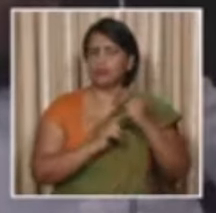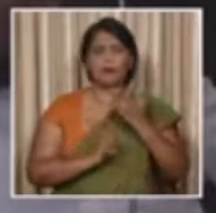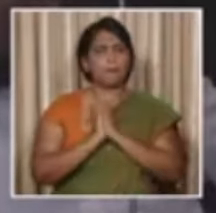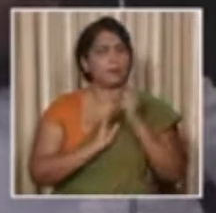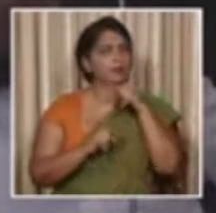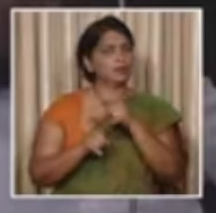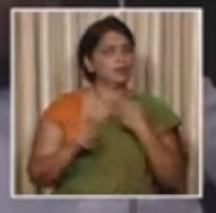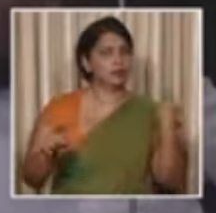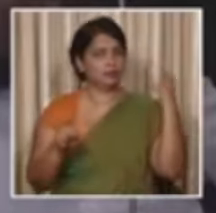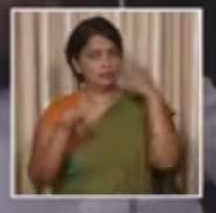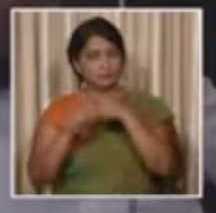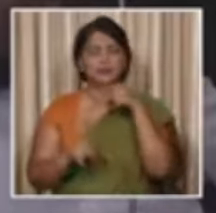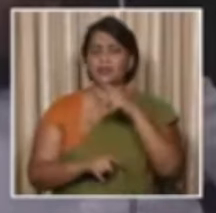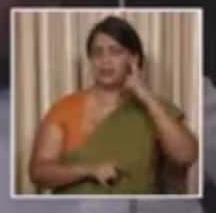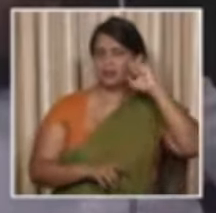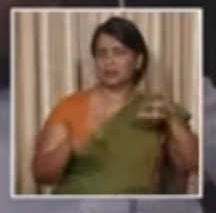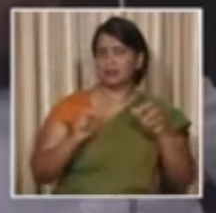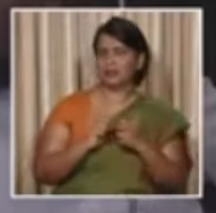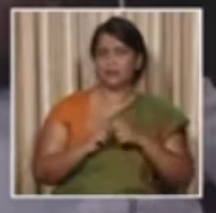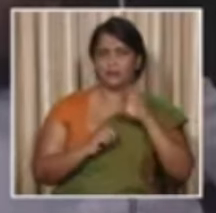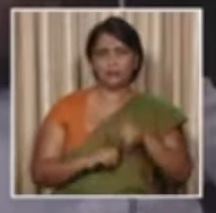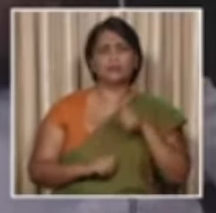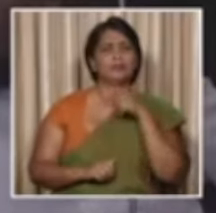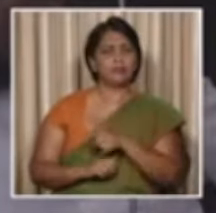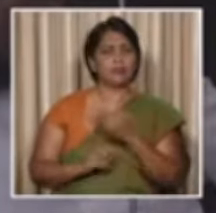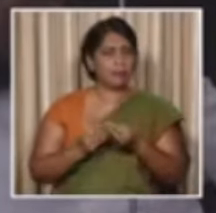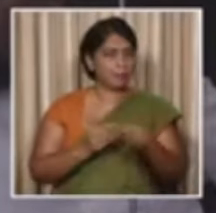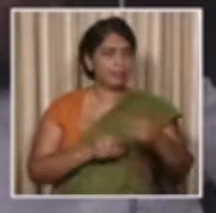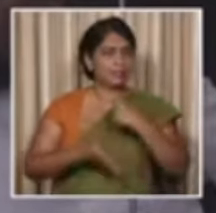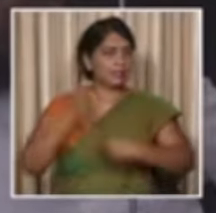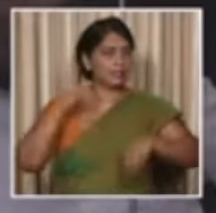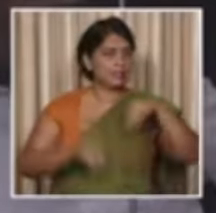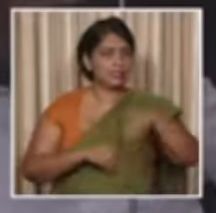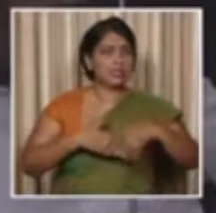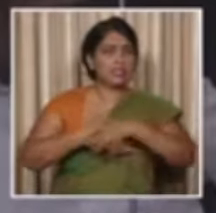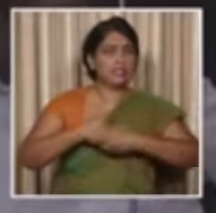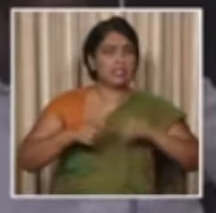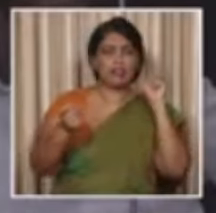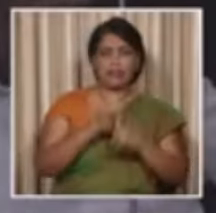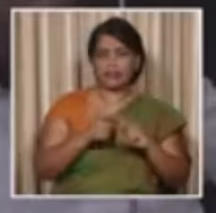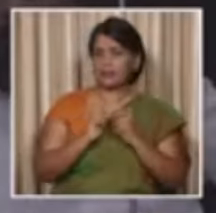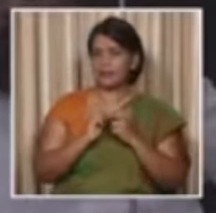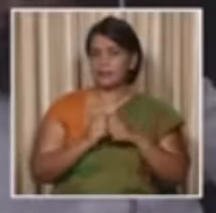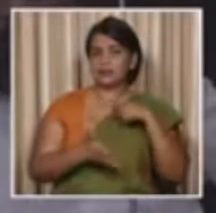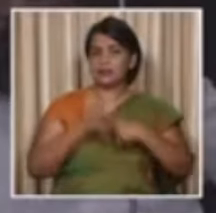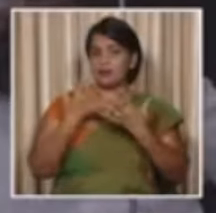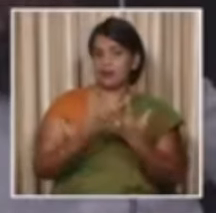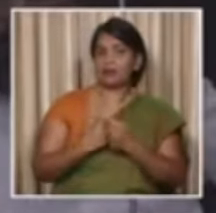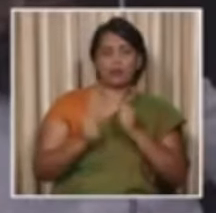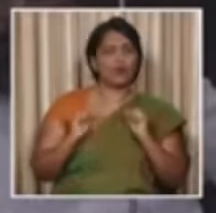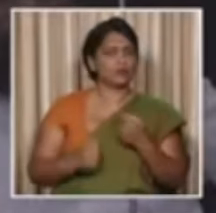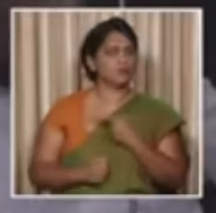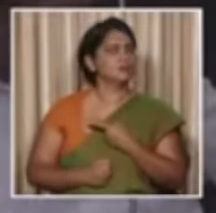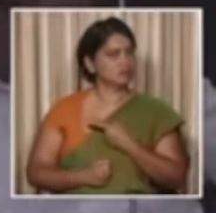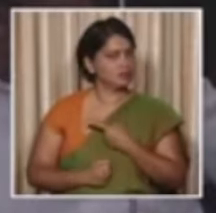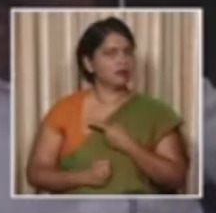පුරාවිද්‍යා ස්ථානයකට ගිහිල්ලා අනවශ්‍ය ගැටුමක් හදලා මේ ළඟ එන මැතිවරණෙන් ජාතිවාදී ආගම්වාදී විදියට ඡන්ද ගොඩ හදාගන්න මේ දඟලන්නේ.